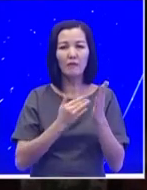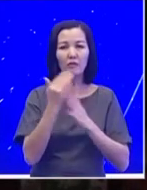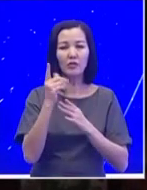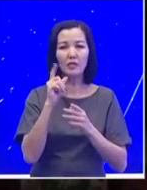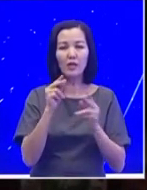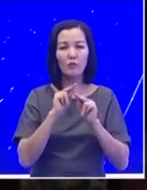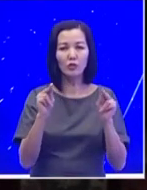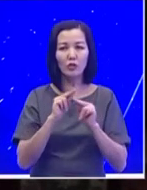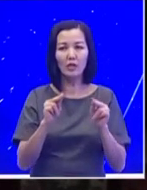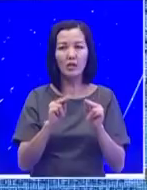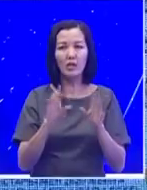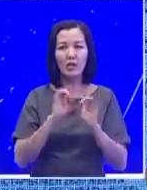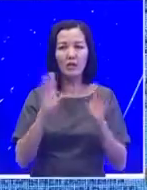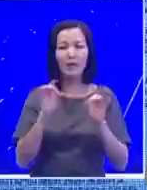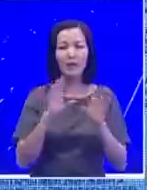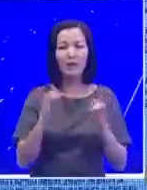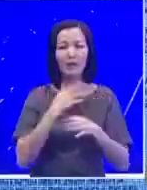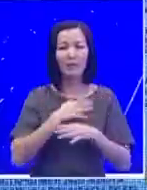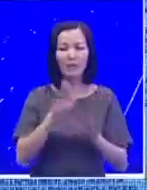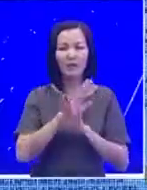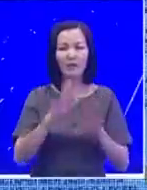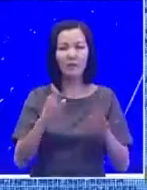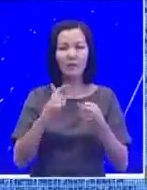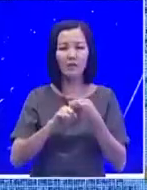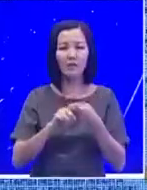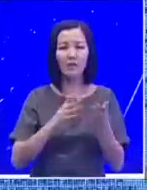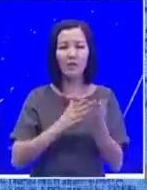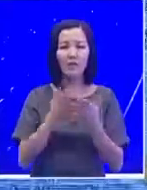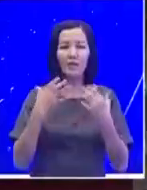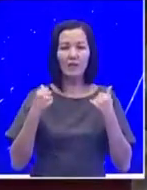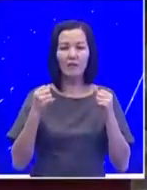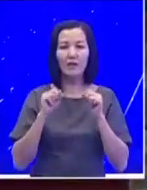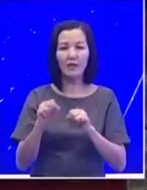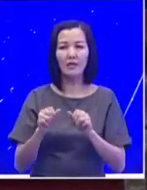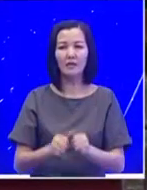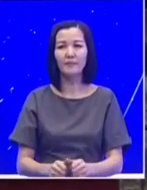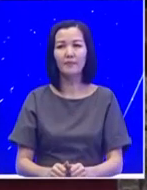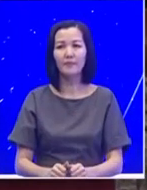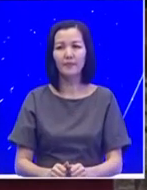100 учителей. Высказывают граждане недовольство и касательно сферы здравоохранения.